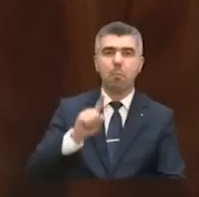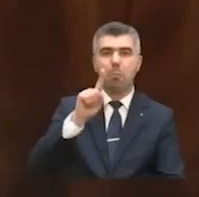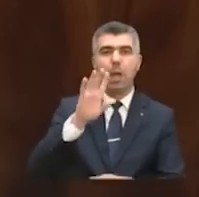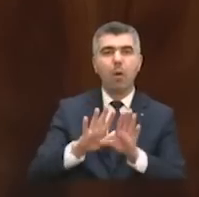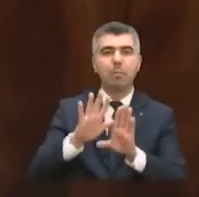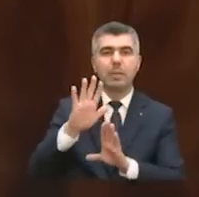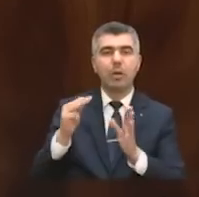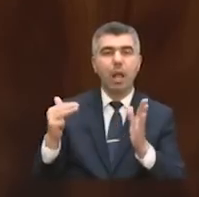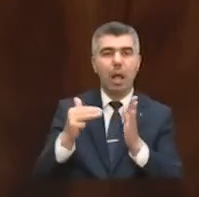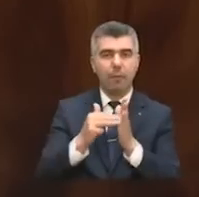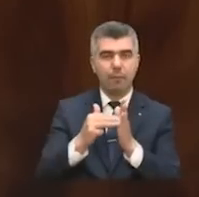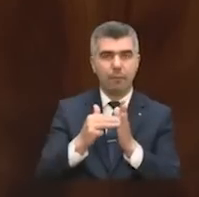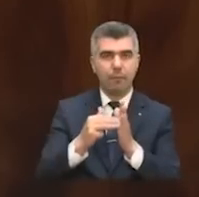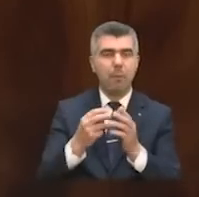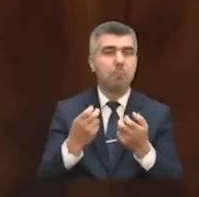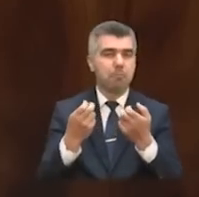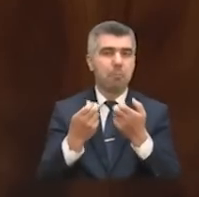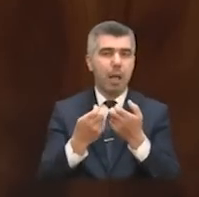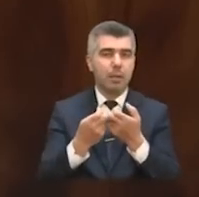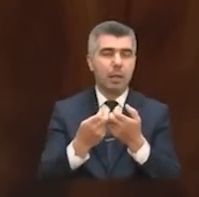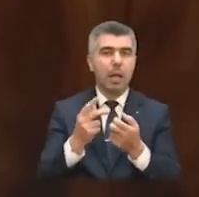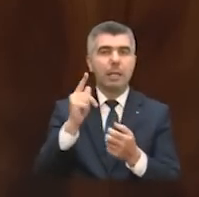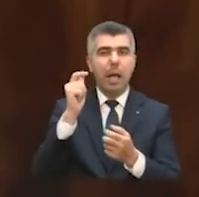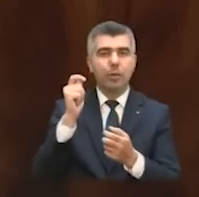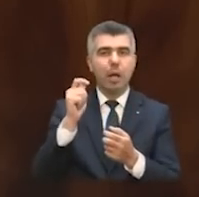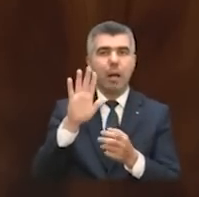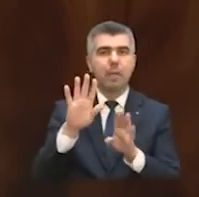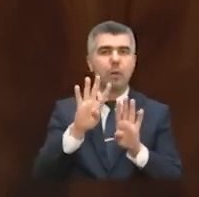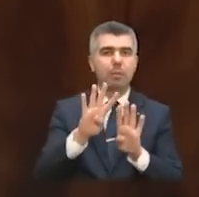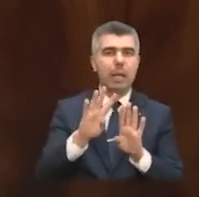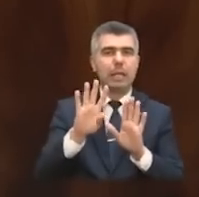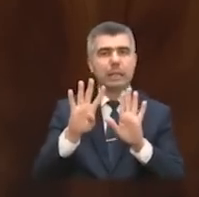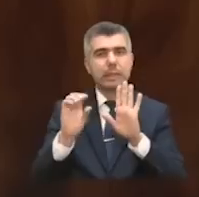115,000. ونعطيك الأمثلة كثيرة، طنجة 85 ولا 90 وزيد.